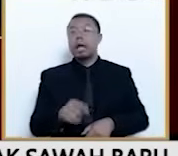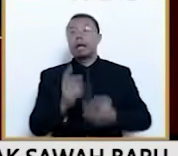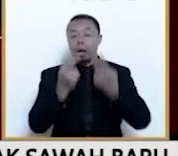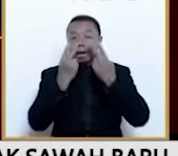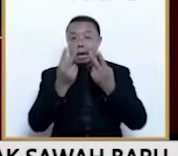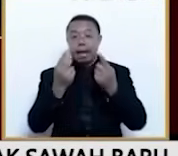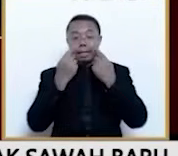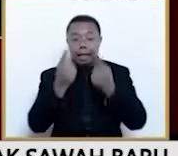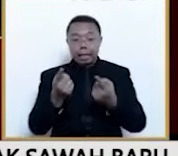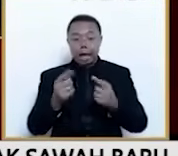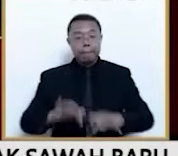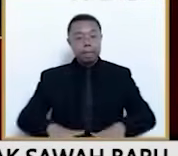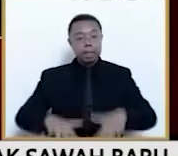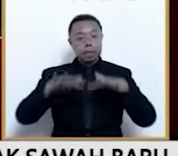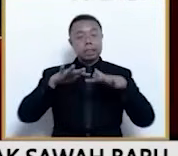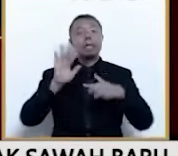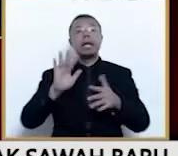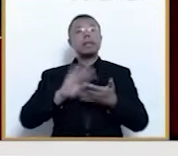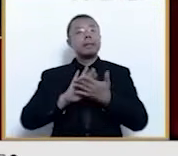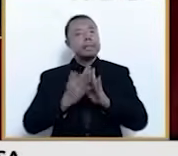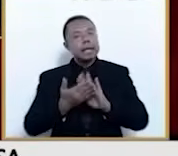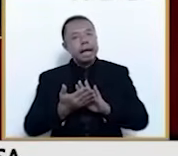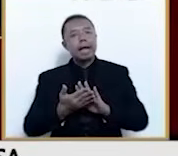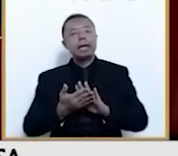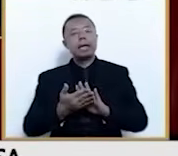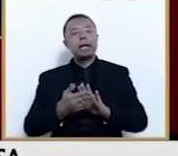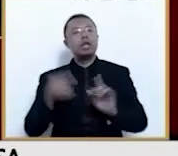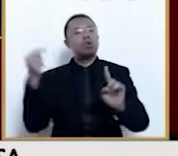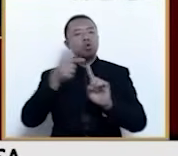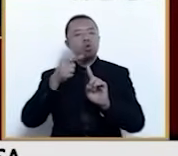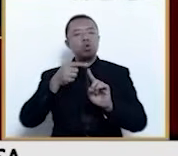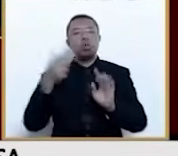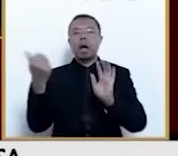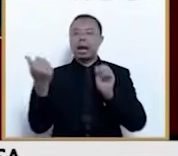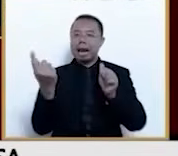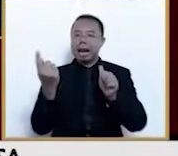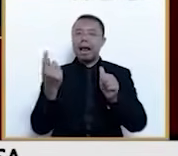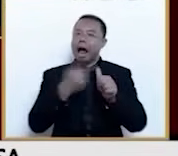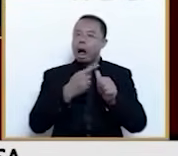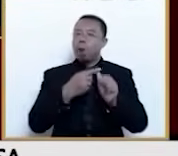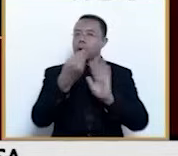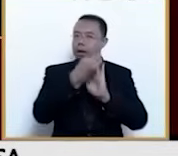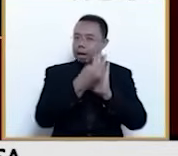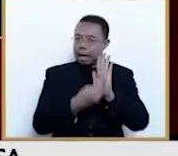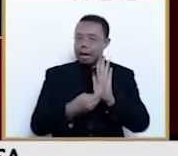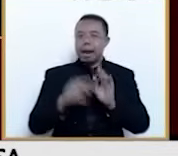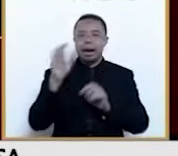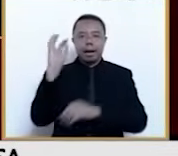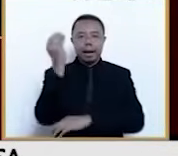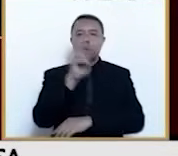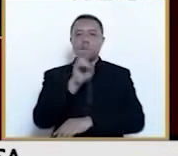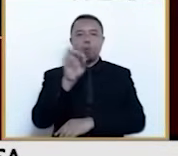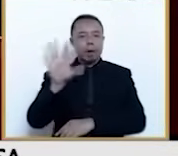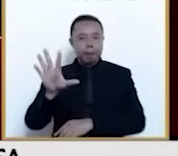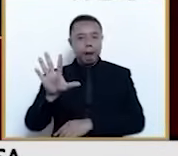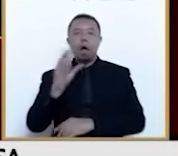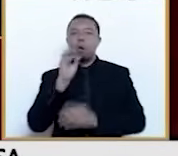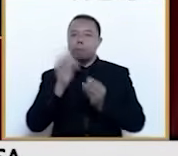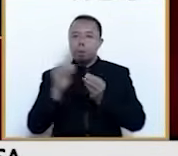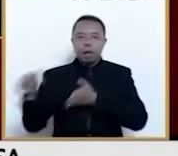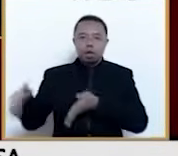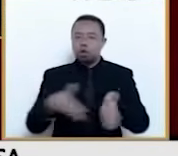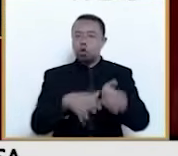secara nyata banjir akan menjadi salah satu prioritas APBD DKI 2025. Normalisasi